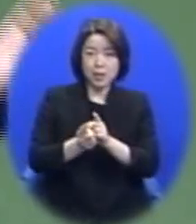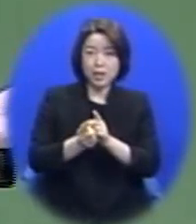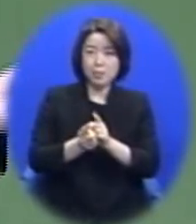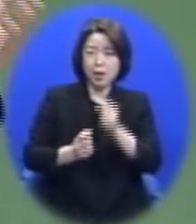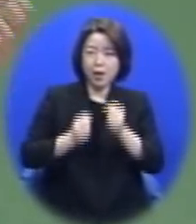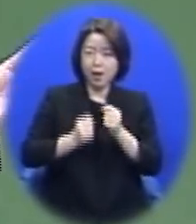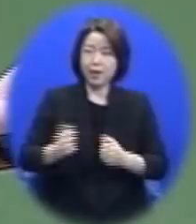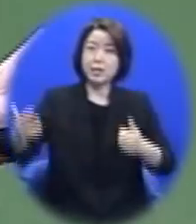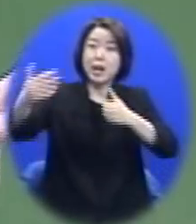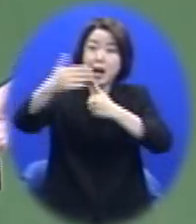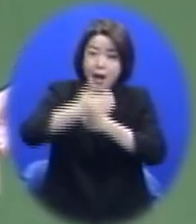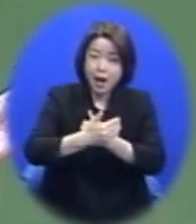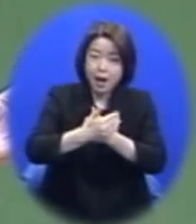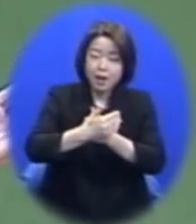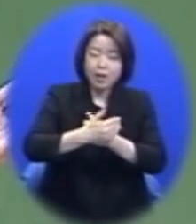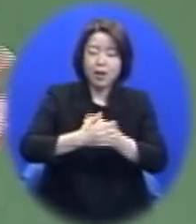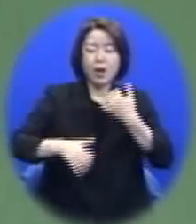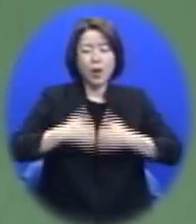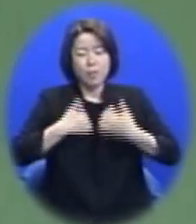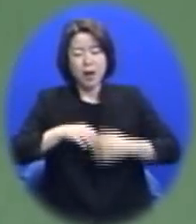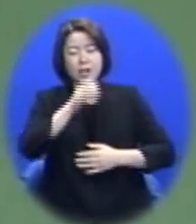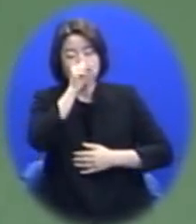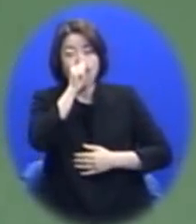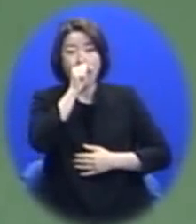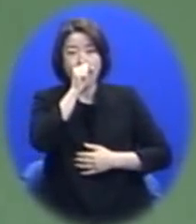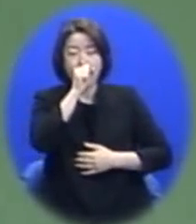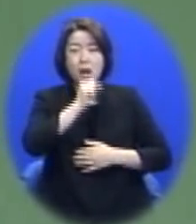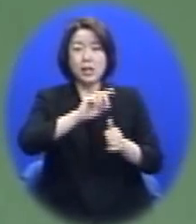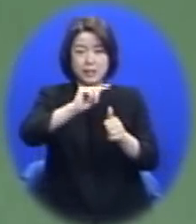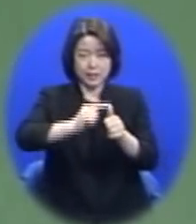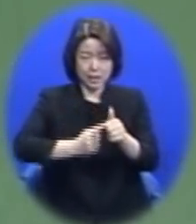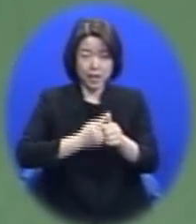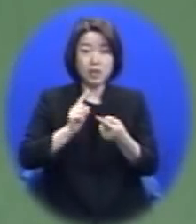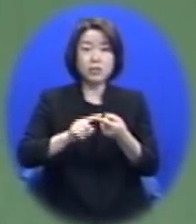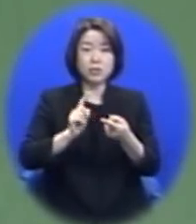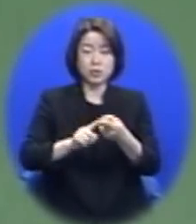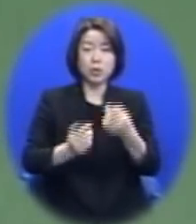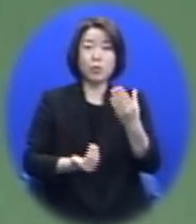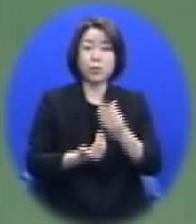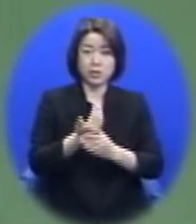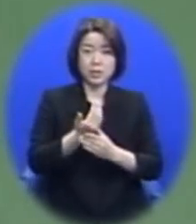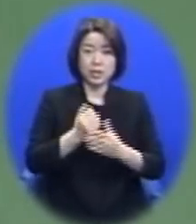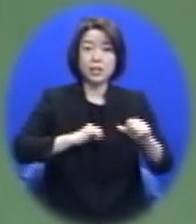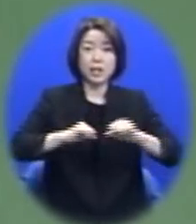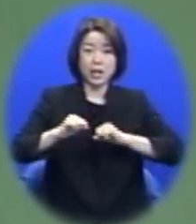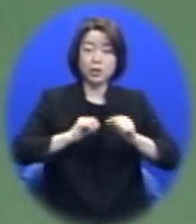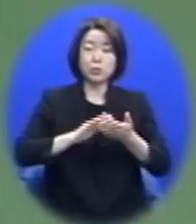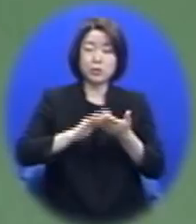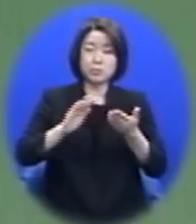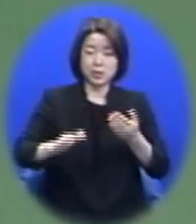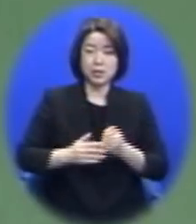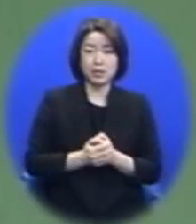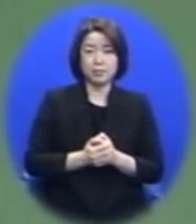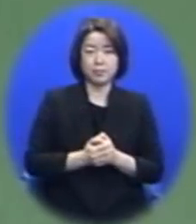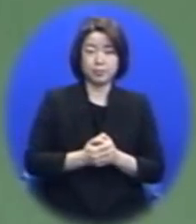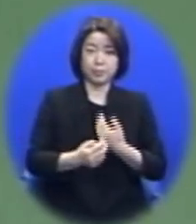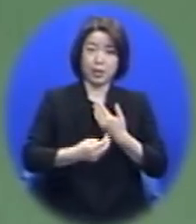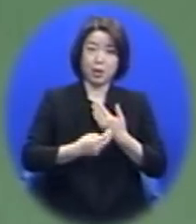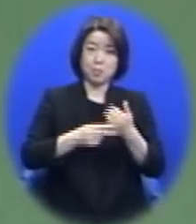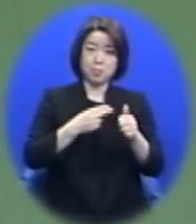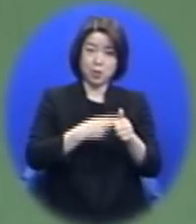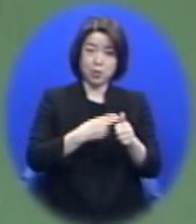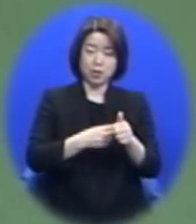끌어안고 반가워하고 좋아하죠. 자연스럽게 일어나는 거죠. 의사가 암 덩어리가